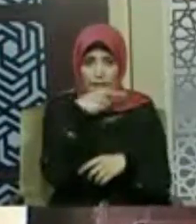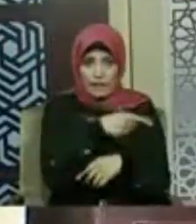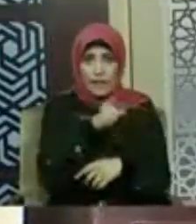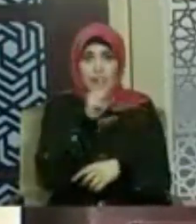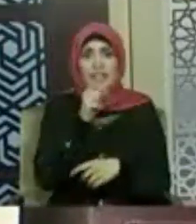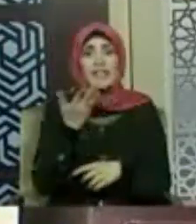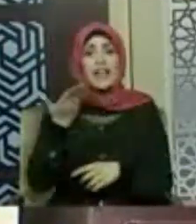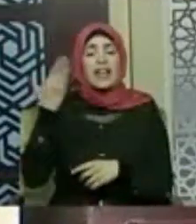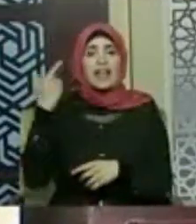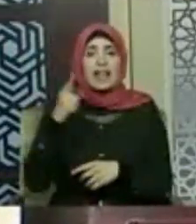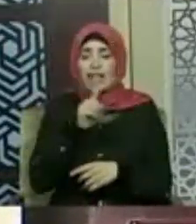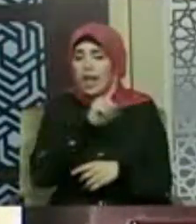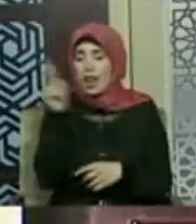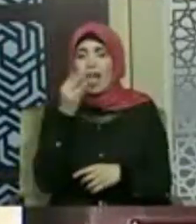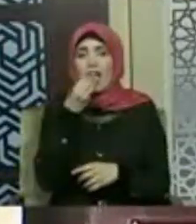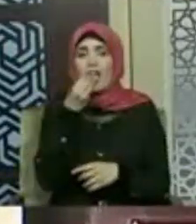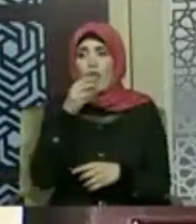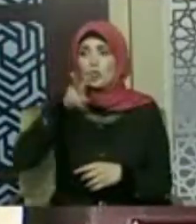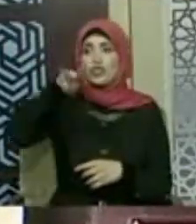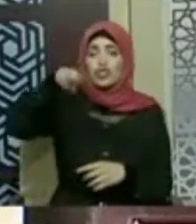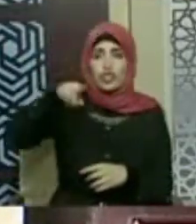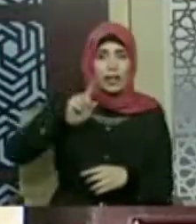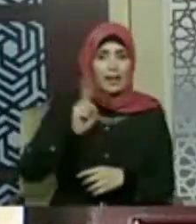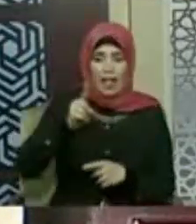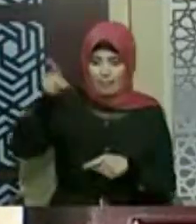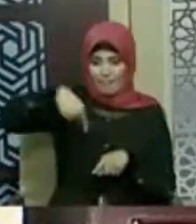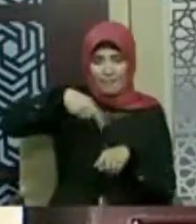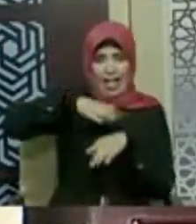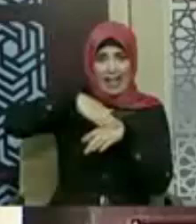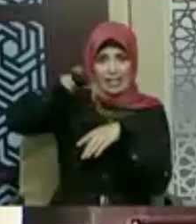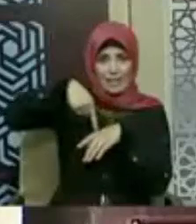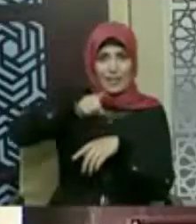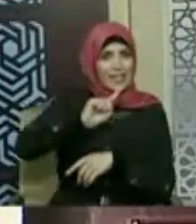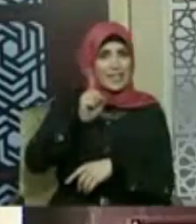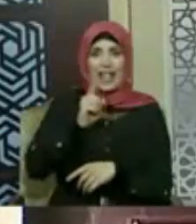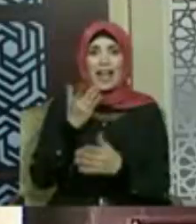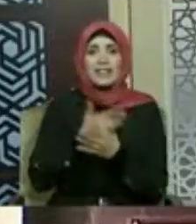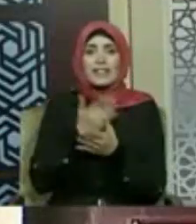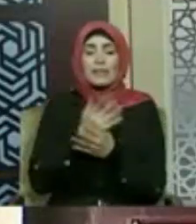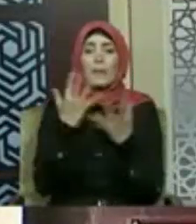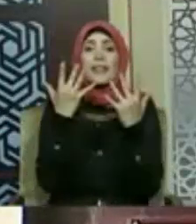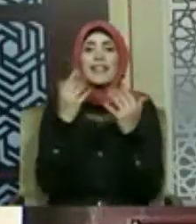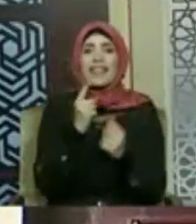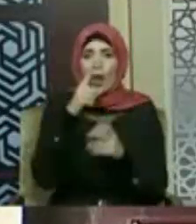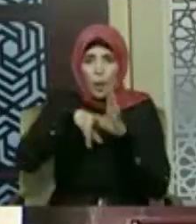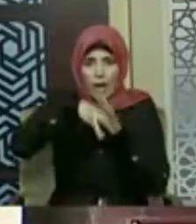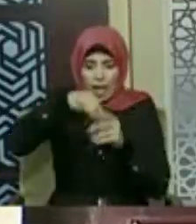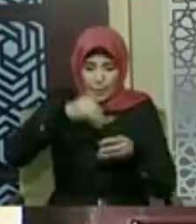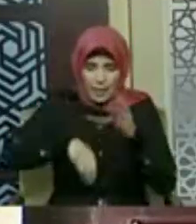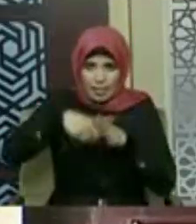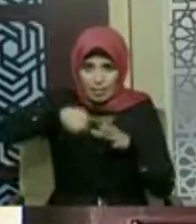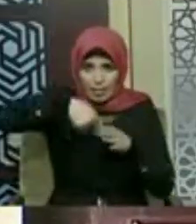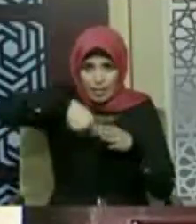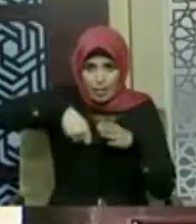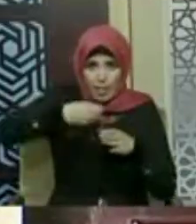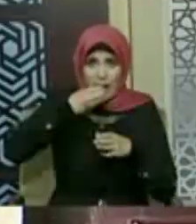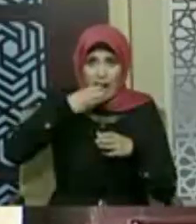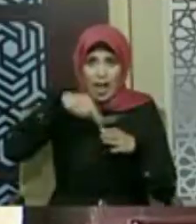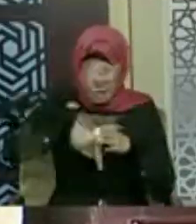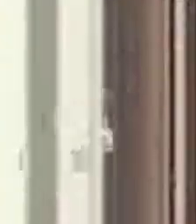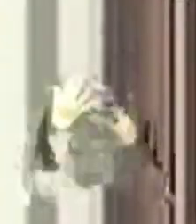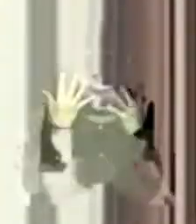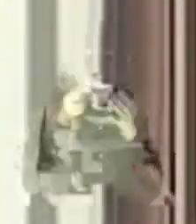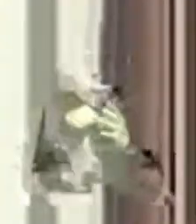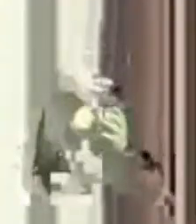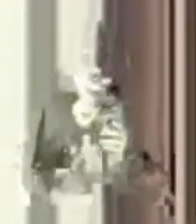إلا من عمل يده لشرف عمل اليد. فهو لم يكن يعمل في حاجة إلى العمل، كان له